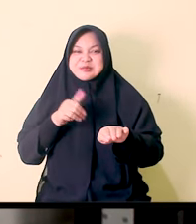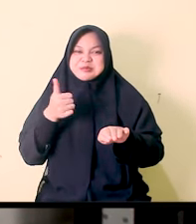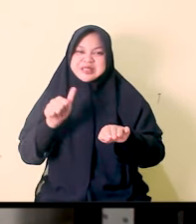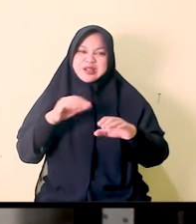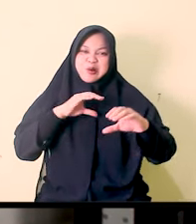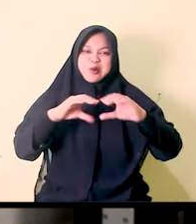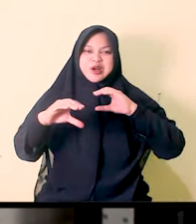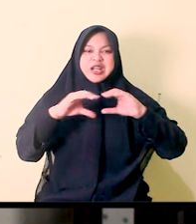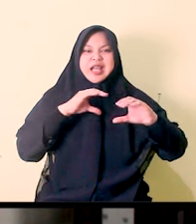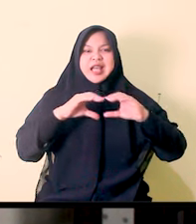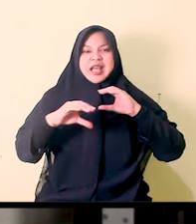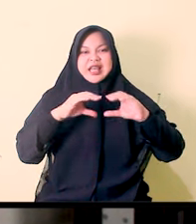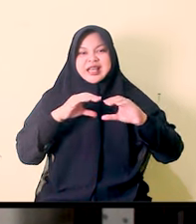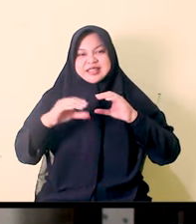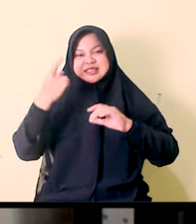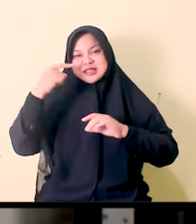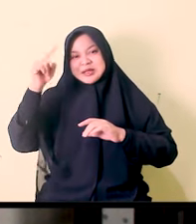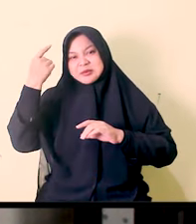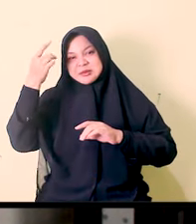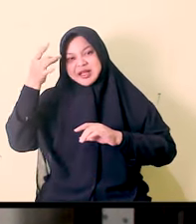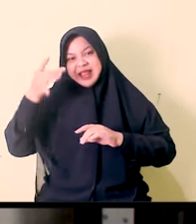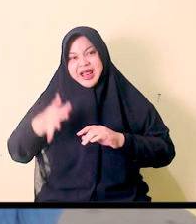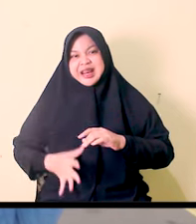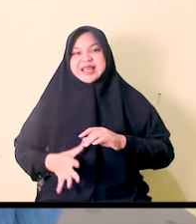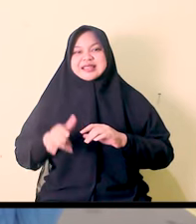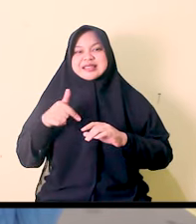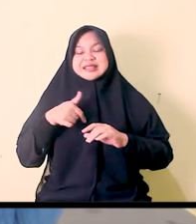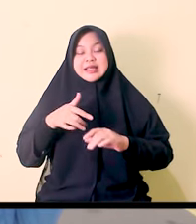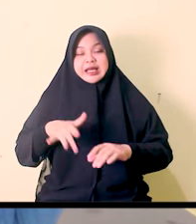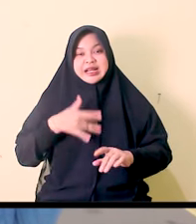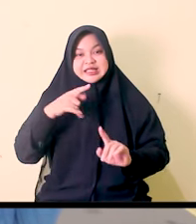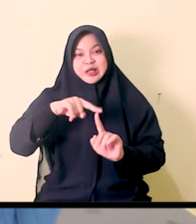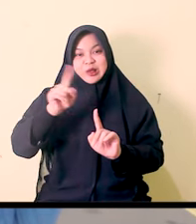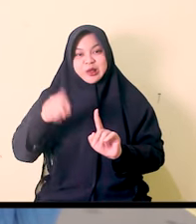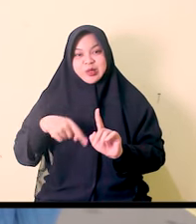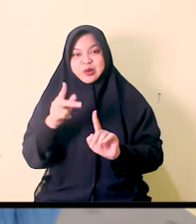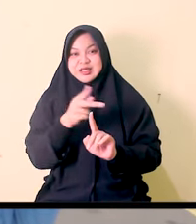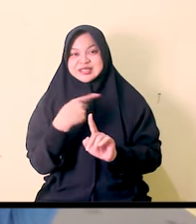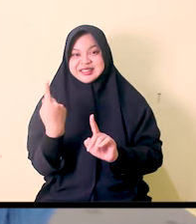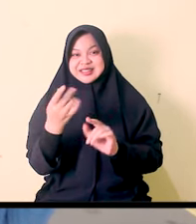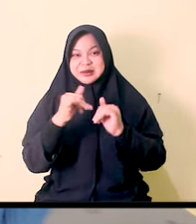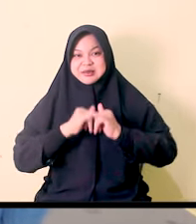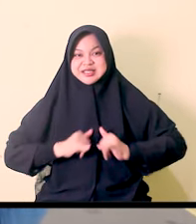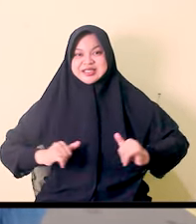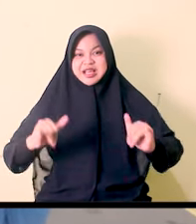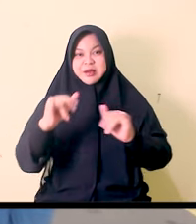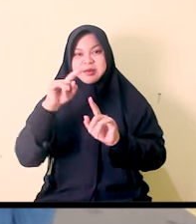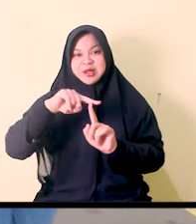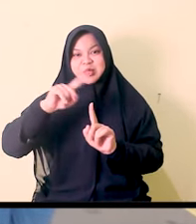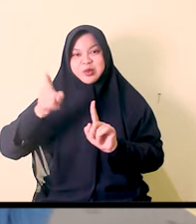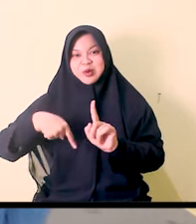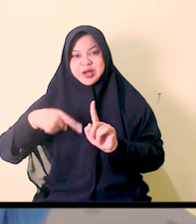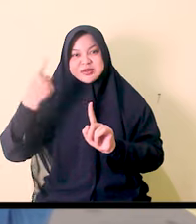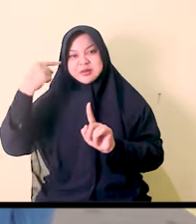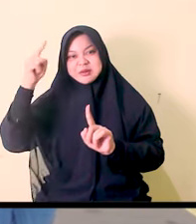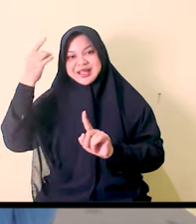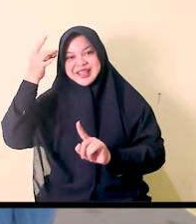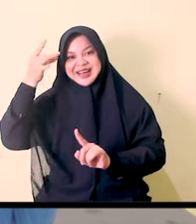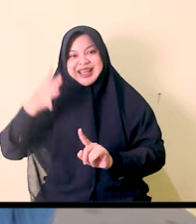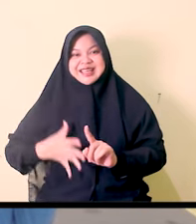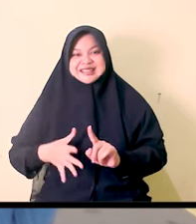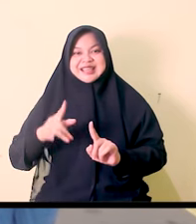untuk melakukan komunikasi dengan pihak Pemdes Saya rasa ini tugas kita bersama ya Misan ya tugas Pemdes tugas